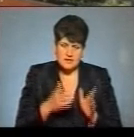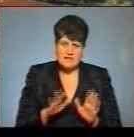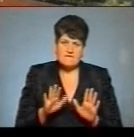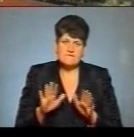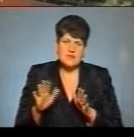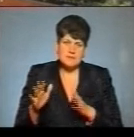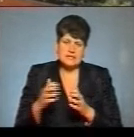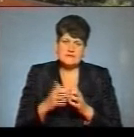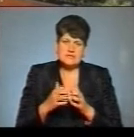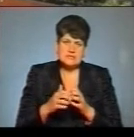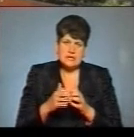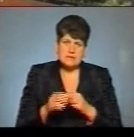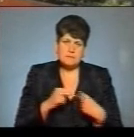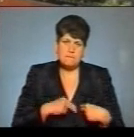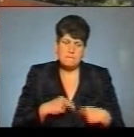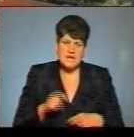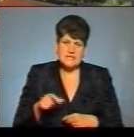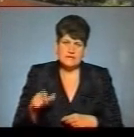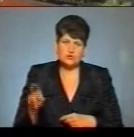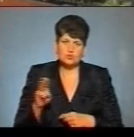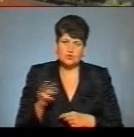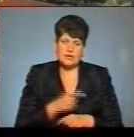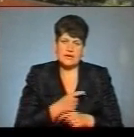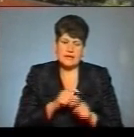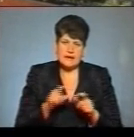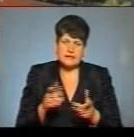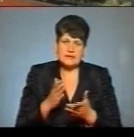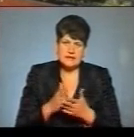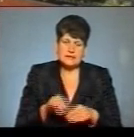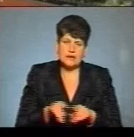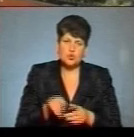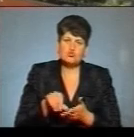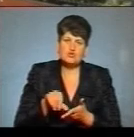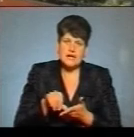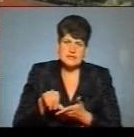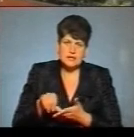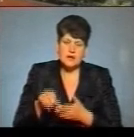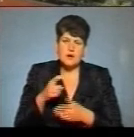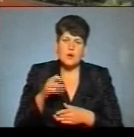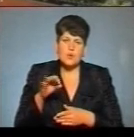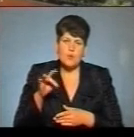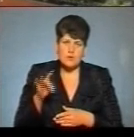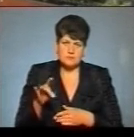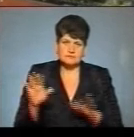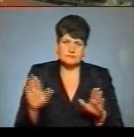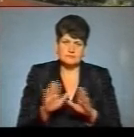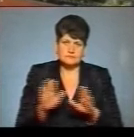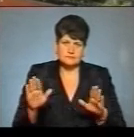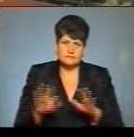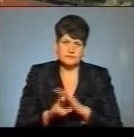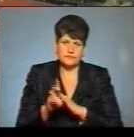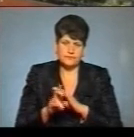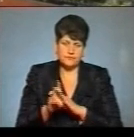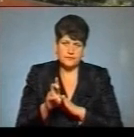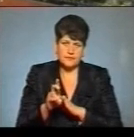випадки серед працівників Шумської лікарні, які є також учасниками хору церковного, одної з